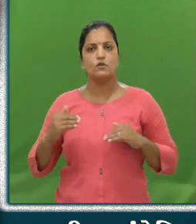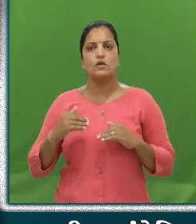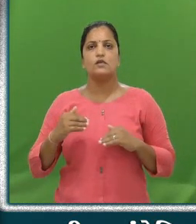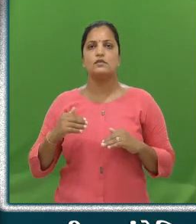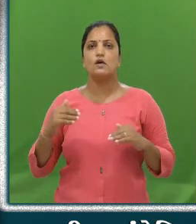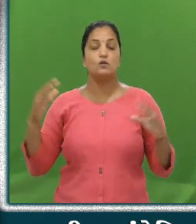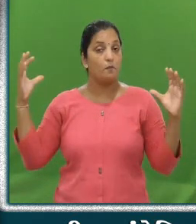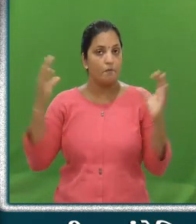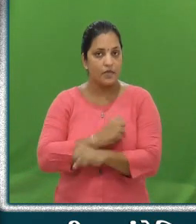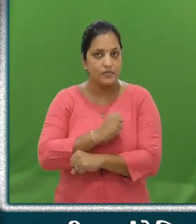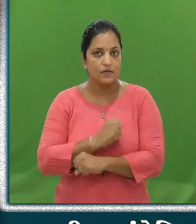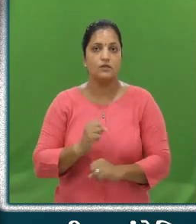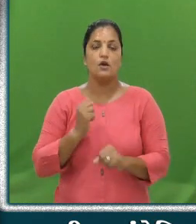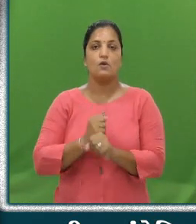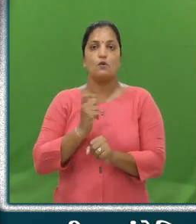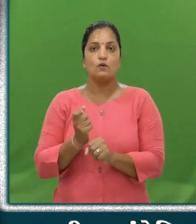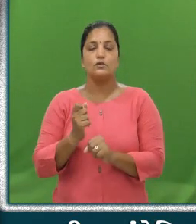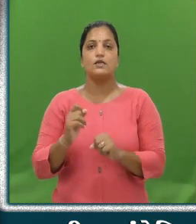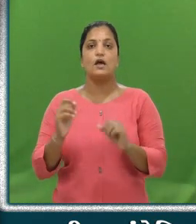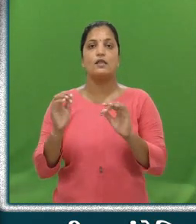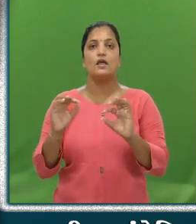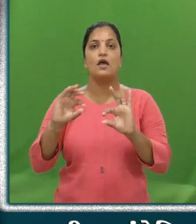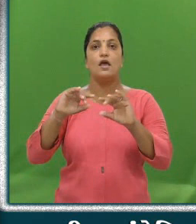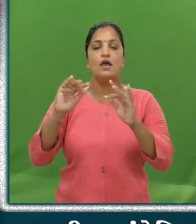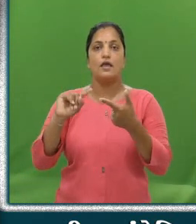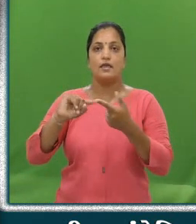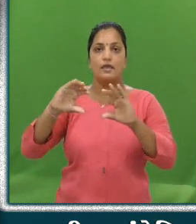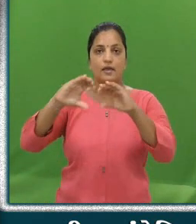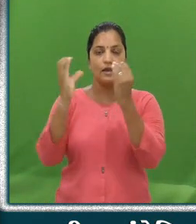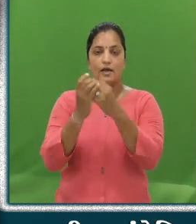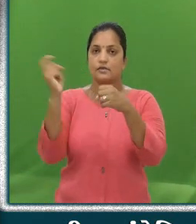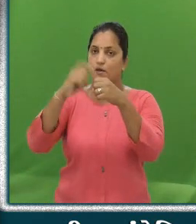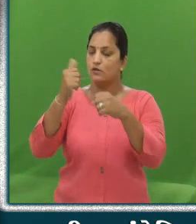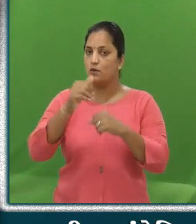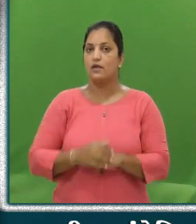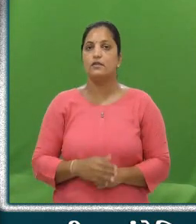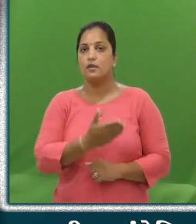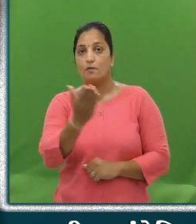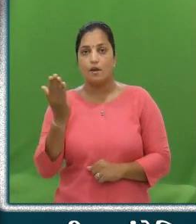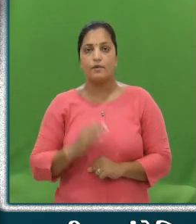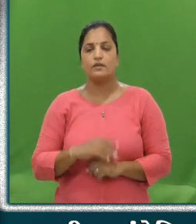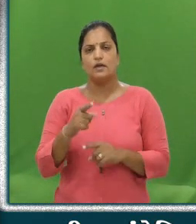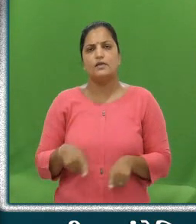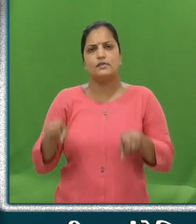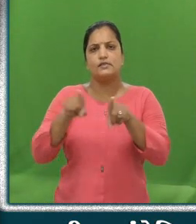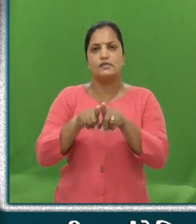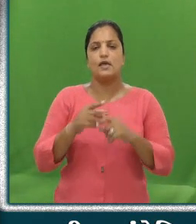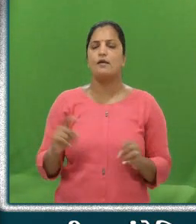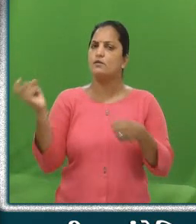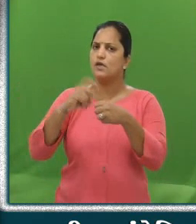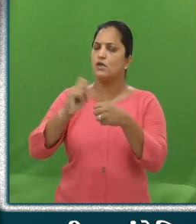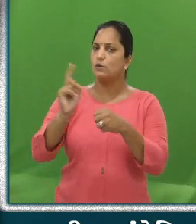વિદ્યાર્થીઓ આ ગુજરાત વર્ચ્યુઅલ શાળાની અંદર જોડાયેલા નથી તેથી તમારે બધાએ શું કરવાનું છે કે આવા જે